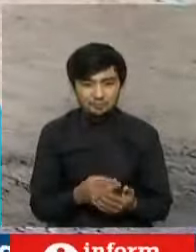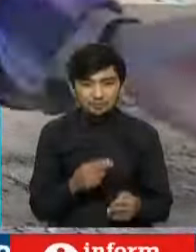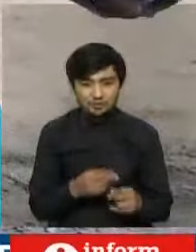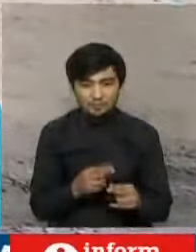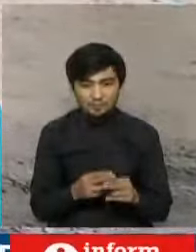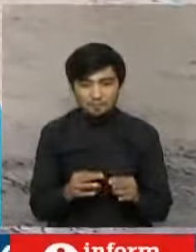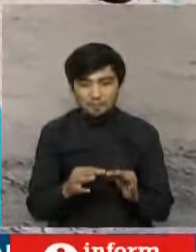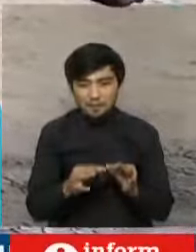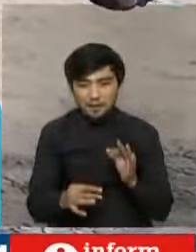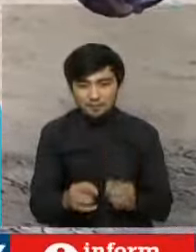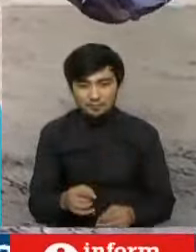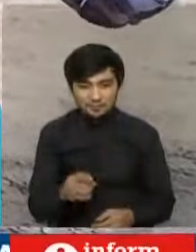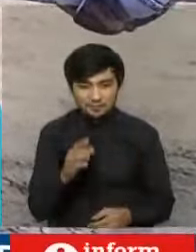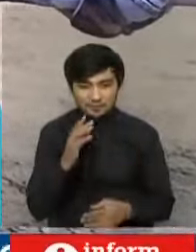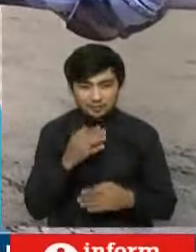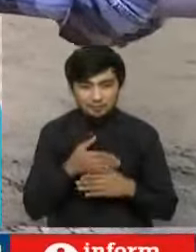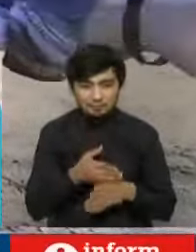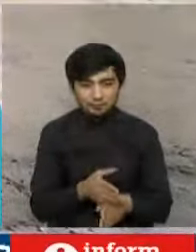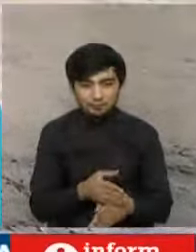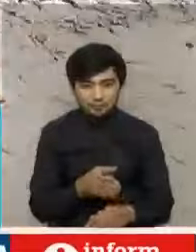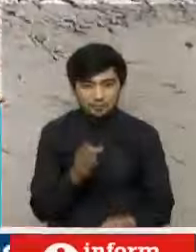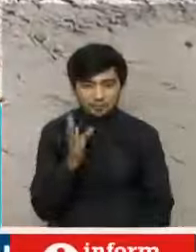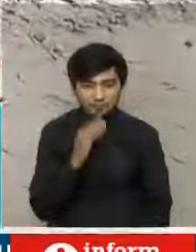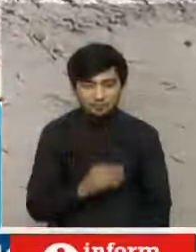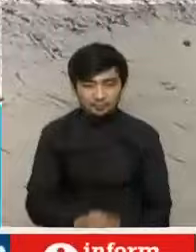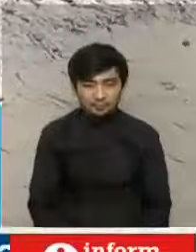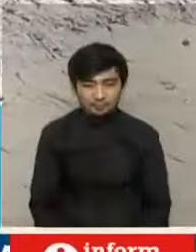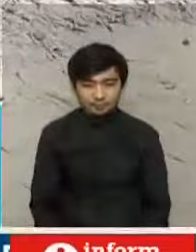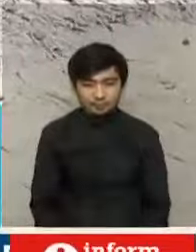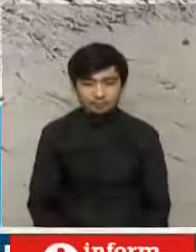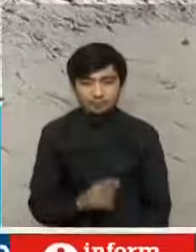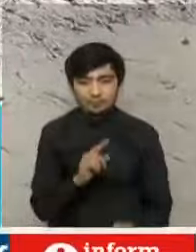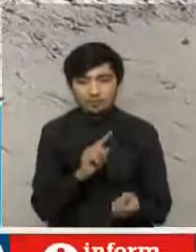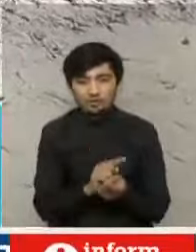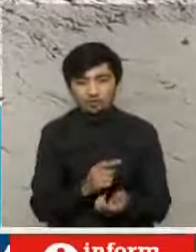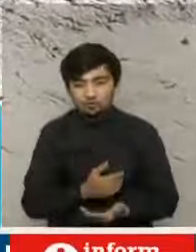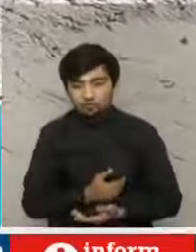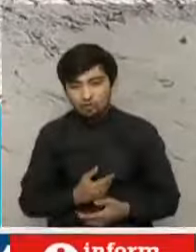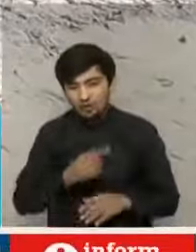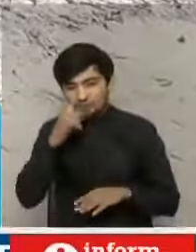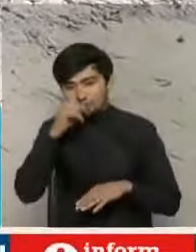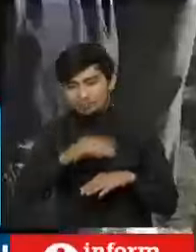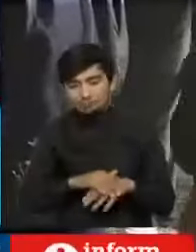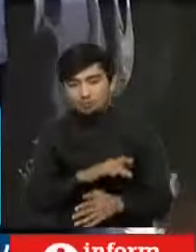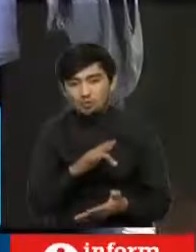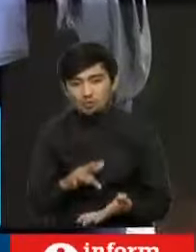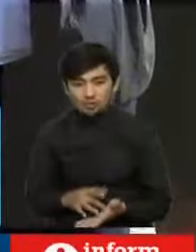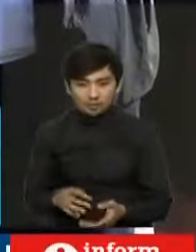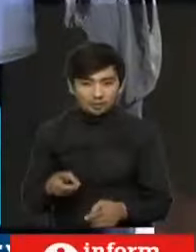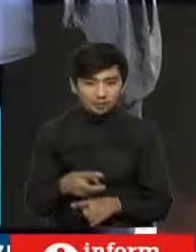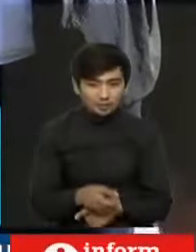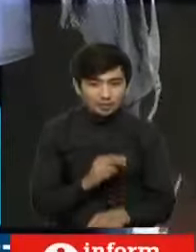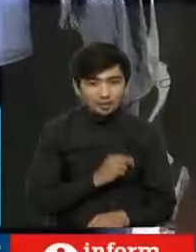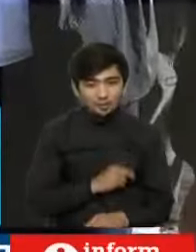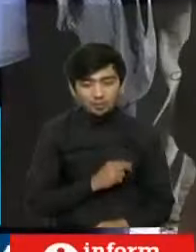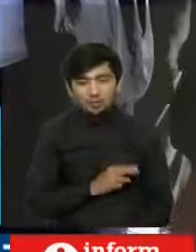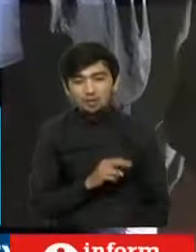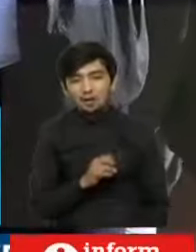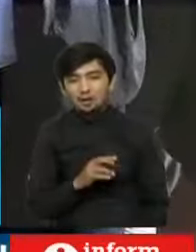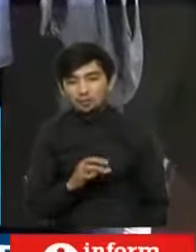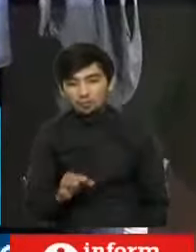тоненький. Его просто вырвет, как пробку из шампанского. На встречу с жителями приехал аким города. Он рассказал, что работы на дамбе